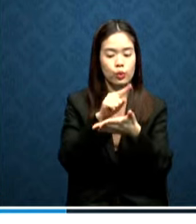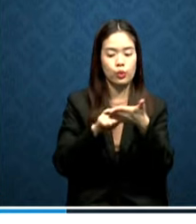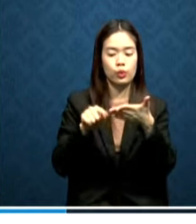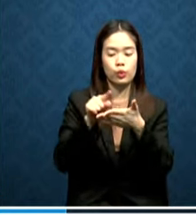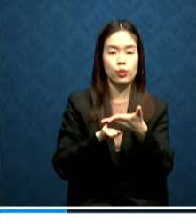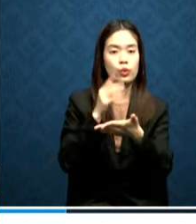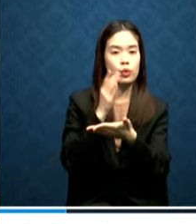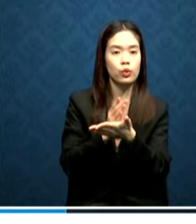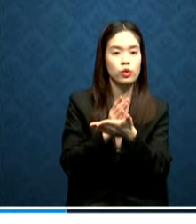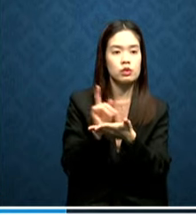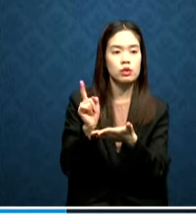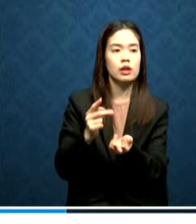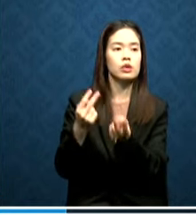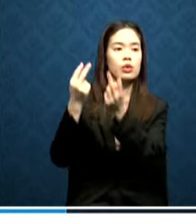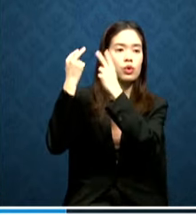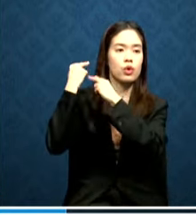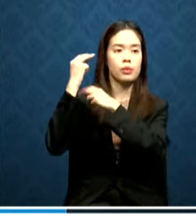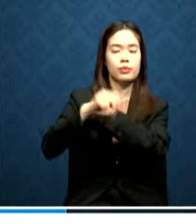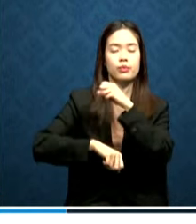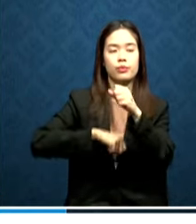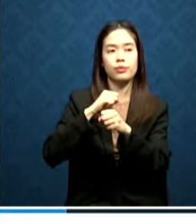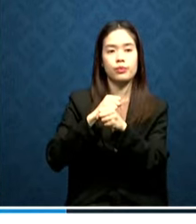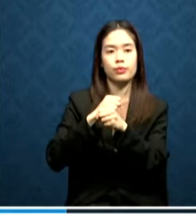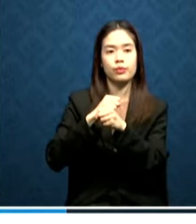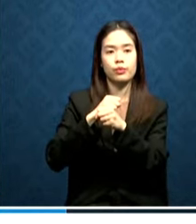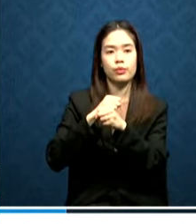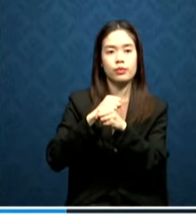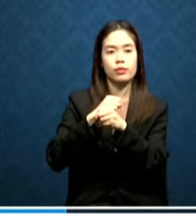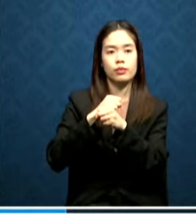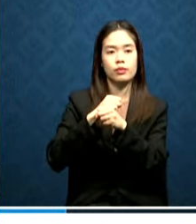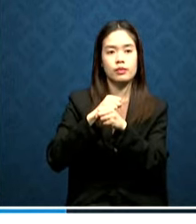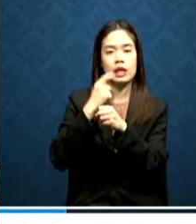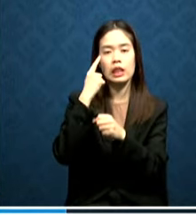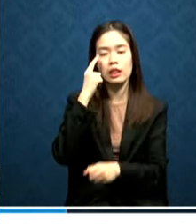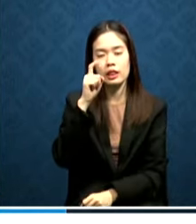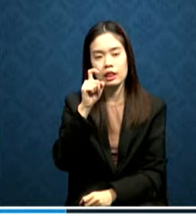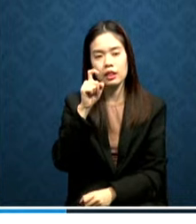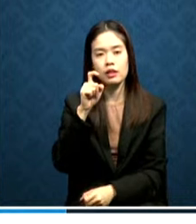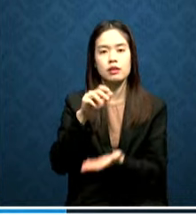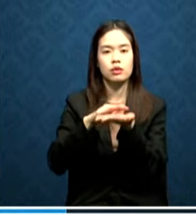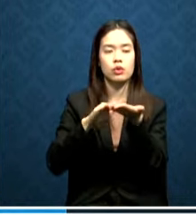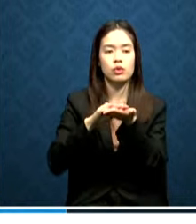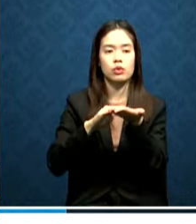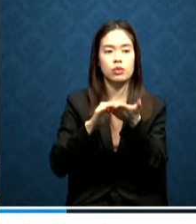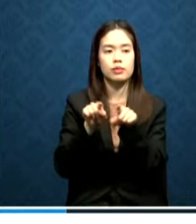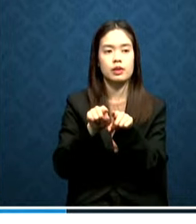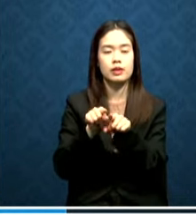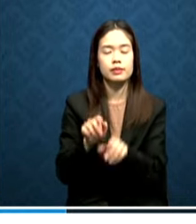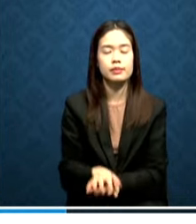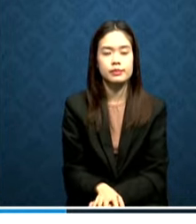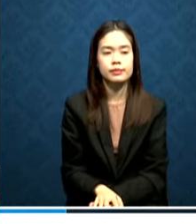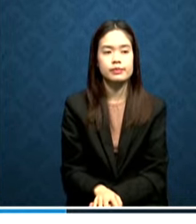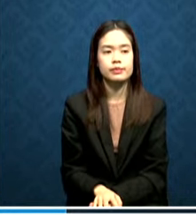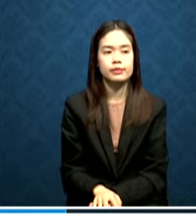ตินะฮะย้อนกลับไปเนี่ยฮะตั้งแต่ปีขออภัยนะผมก็ตามไม่ค่อยจะดีเหมือนกันนะครับนะฮะ